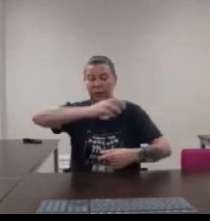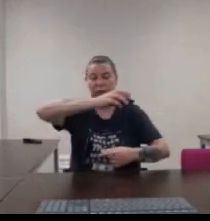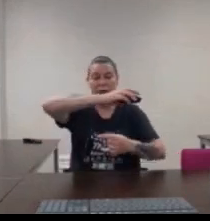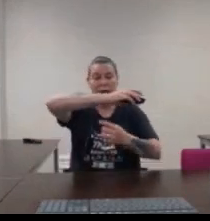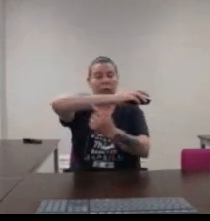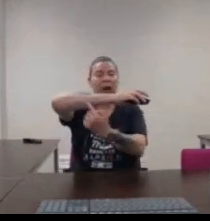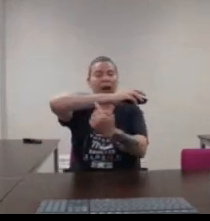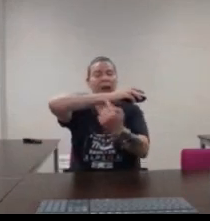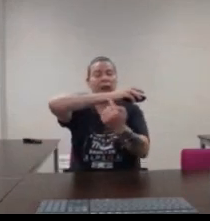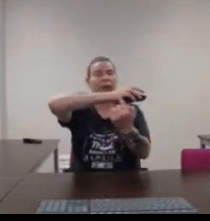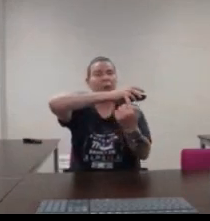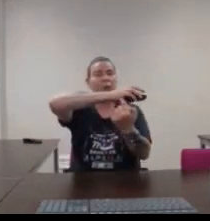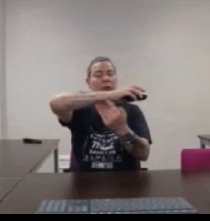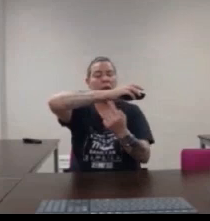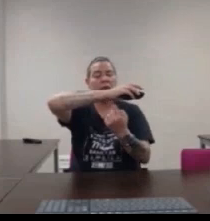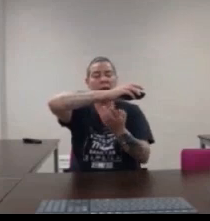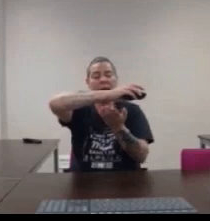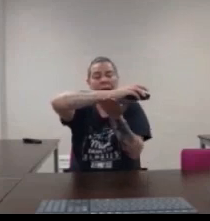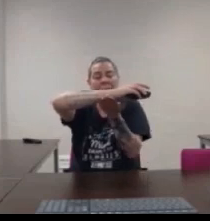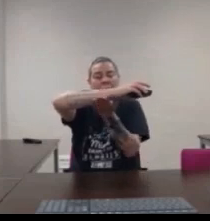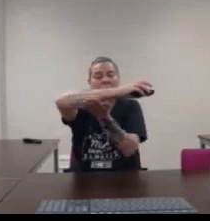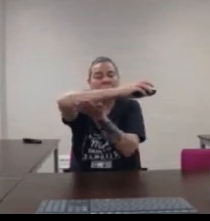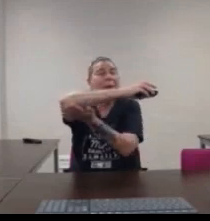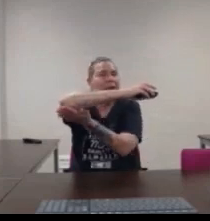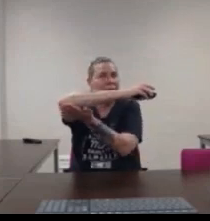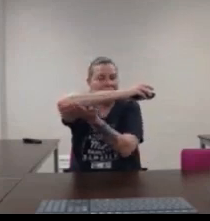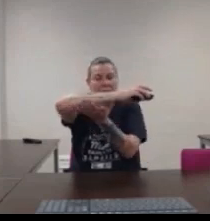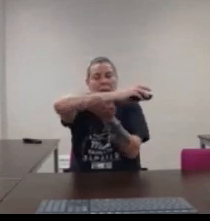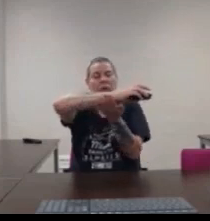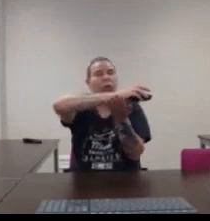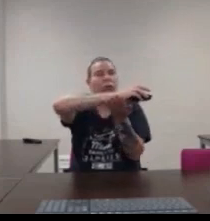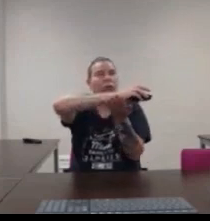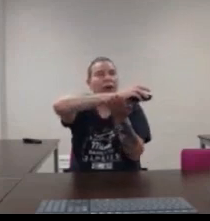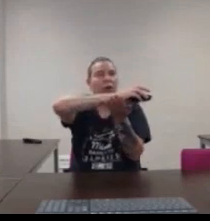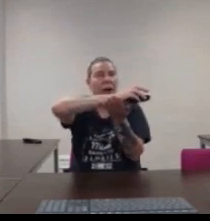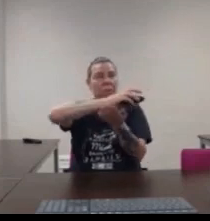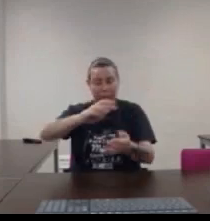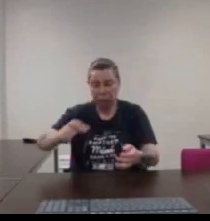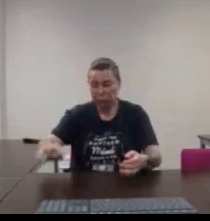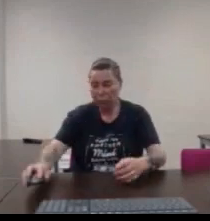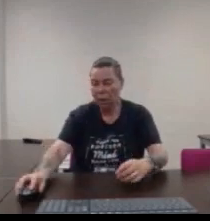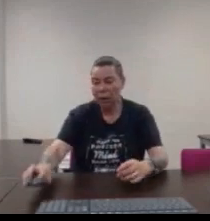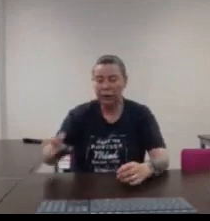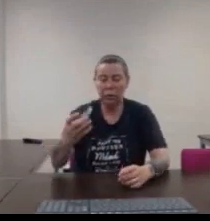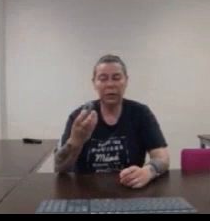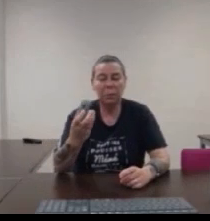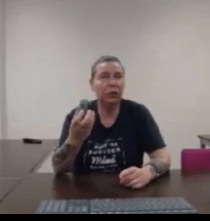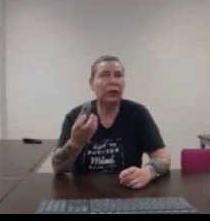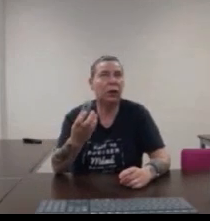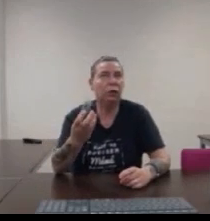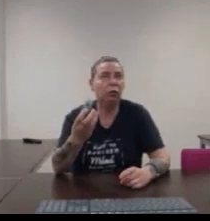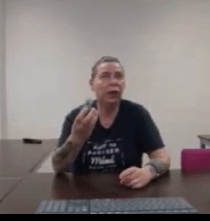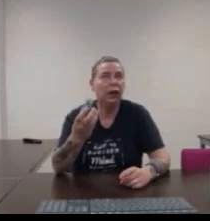de manière à ce que votre bras il soit vraiment en posture naturelle et que l'appui se répartisse sur l'ensemble de l'avant-bras. Sachant